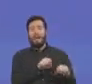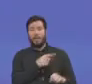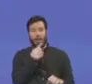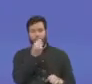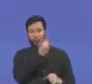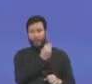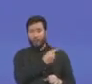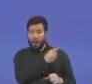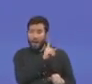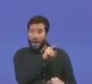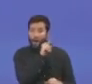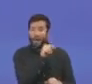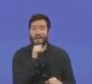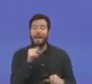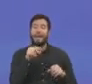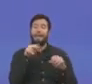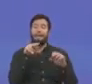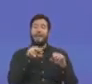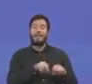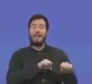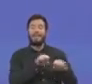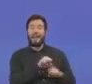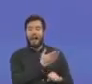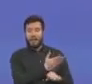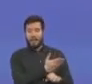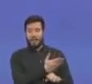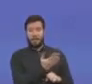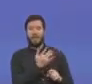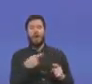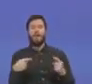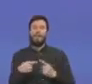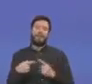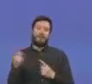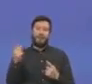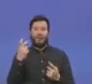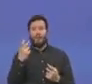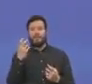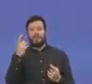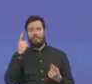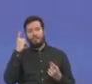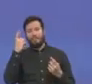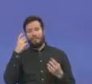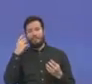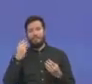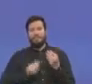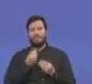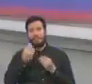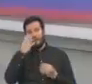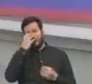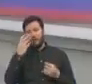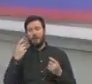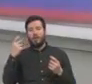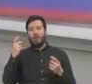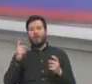je premiér tejto krajiny. To nie je ten šaško, ktorý bol predtým v opozícii, ktorý tu vykrikoval akorľvek nezmyslí. Je to premiér, je to váš šéf.